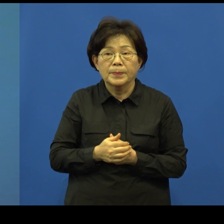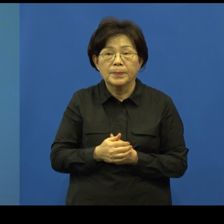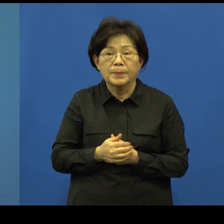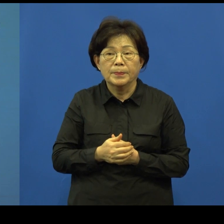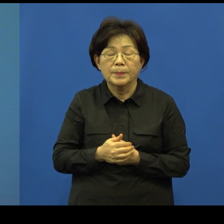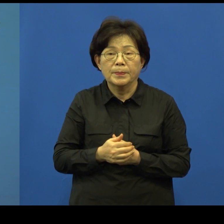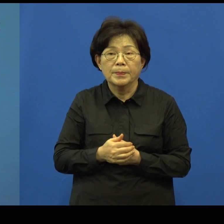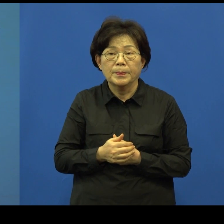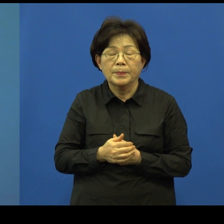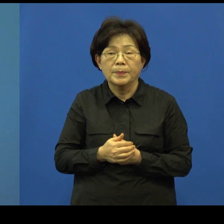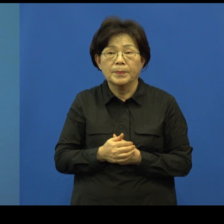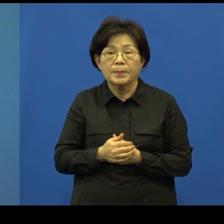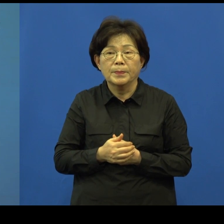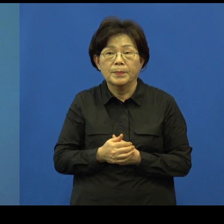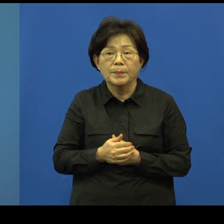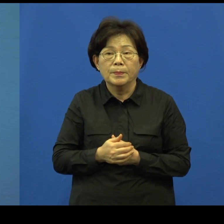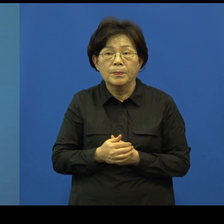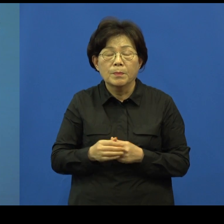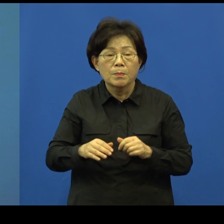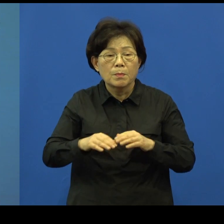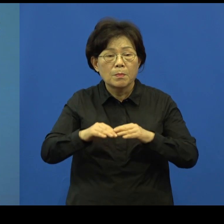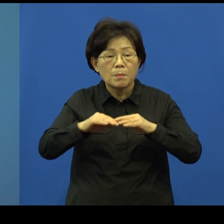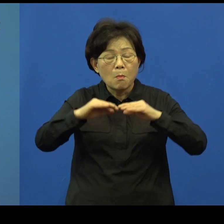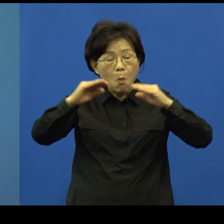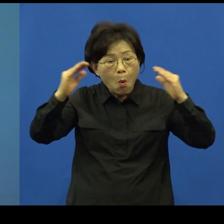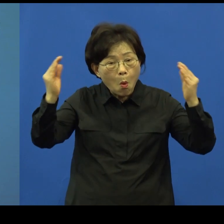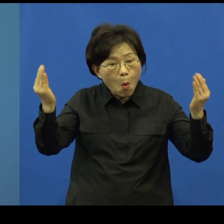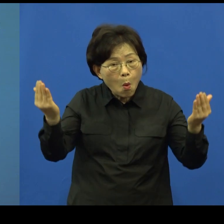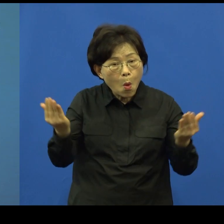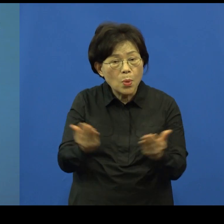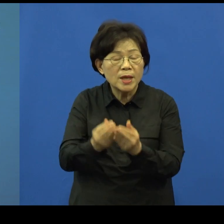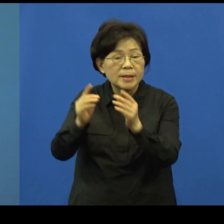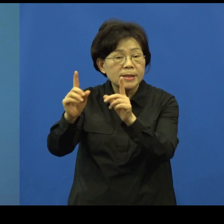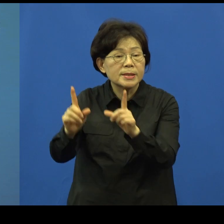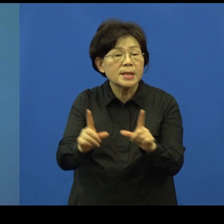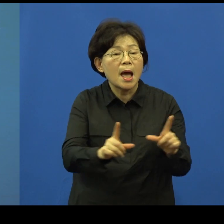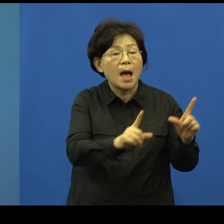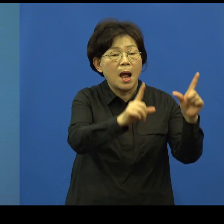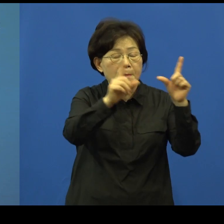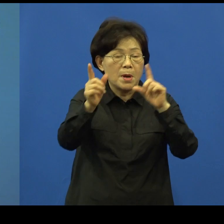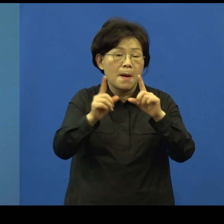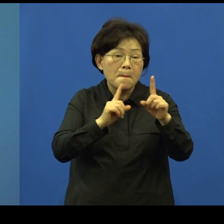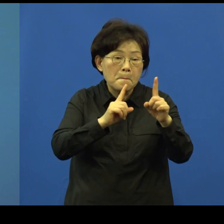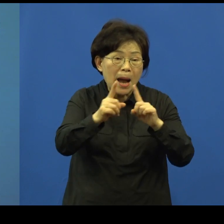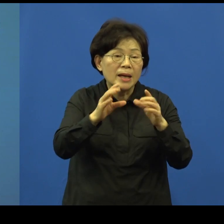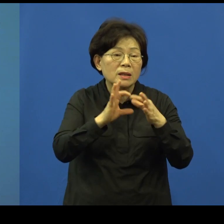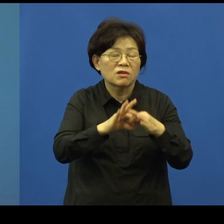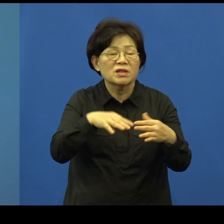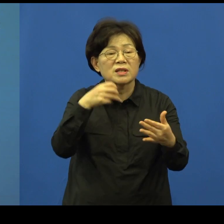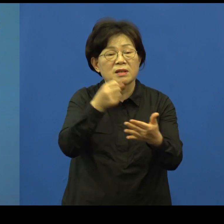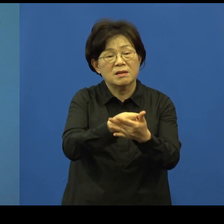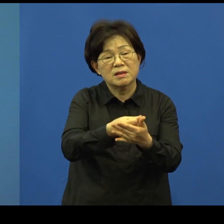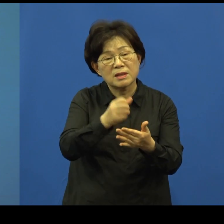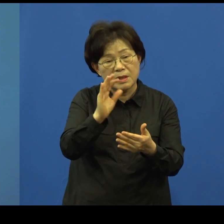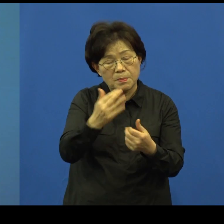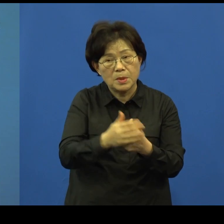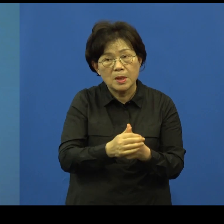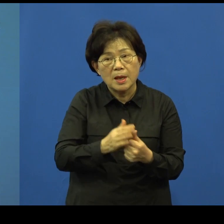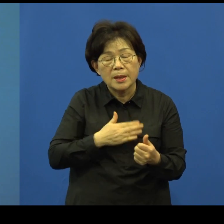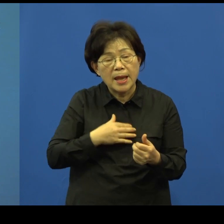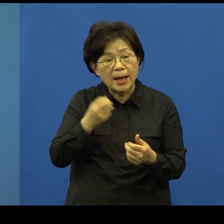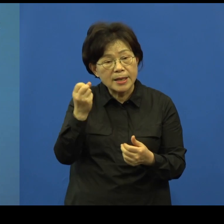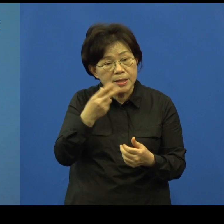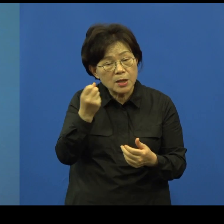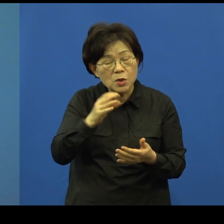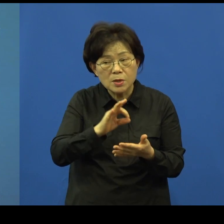이게 우리의 모든 삶은 이 말에 의해서 결정된다. 자, 내가 자주